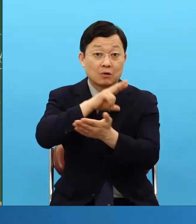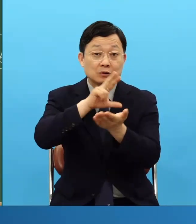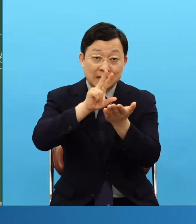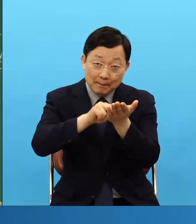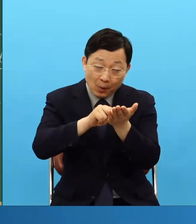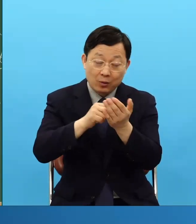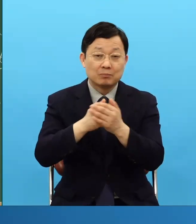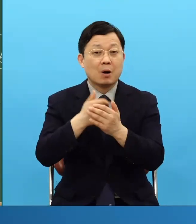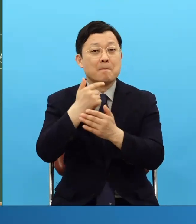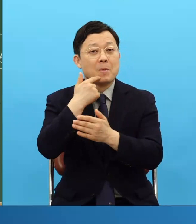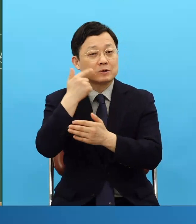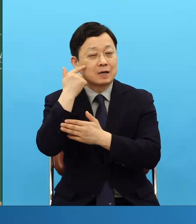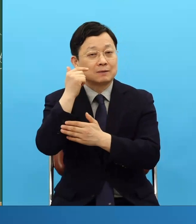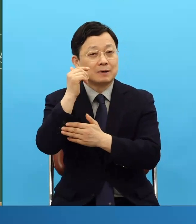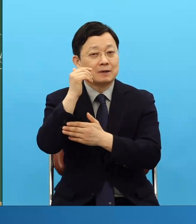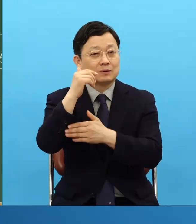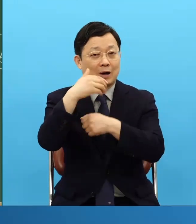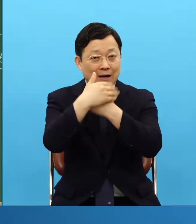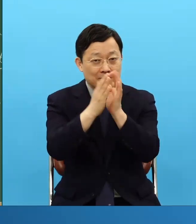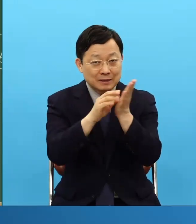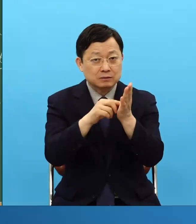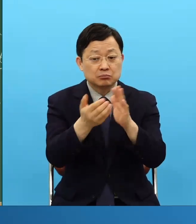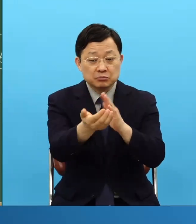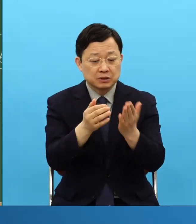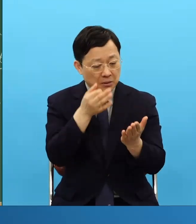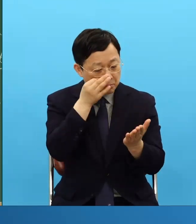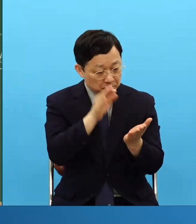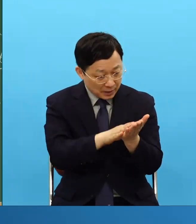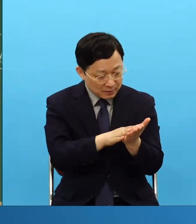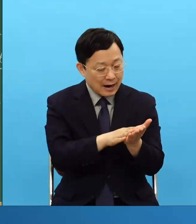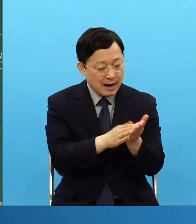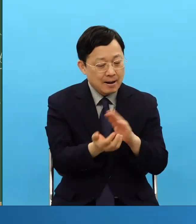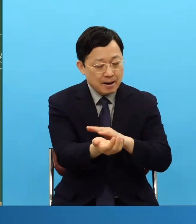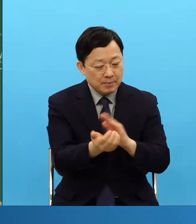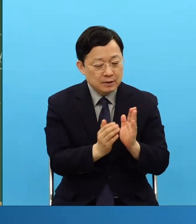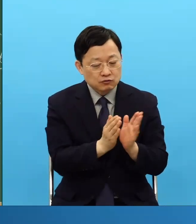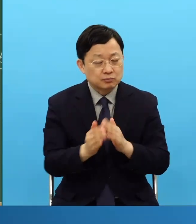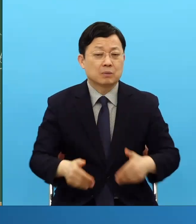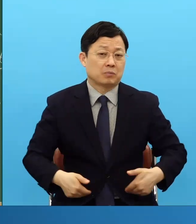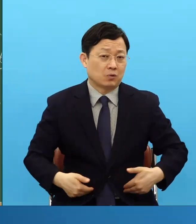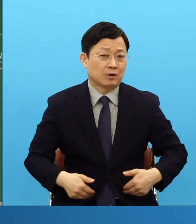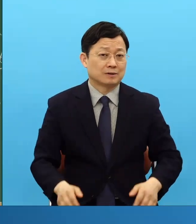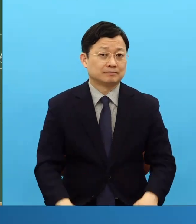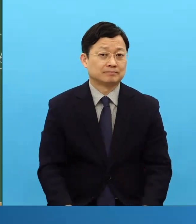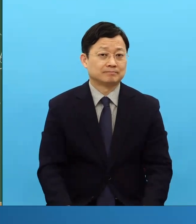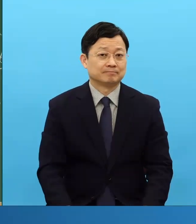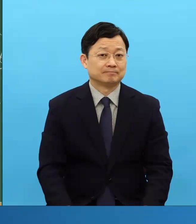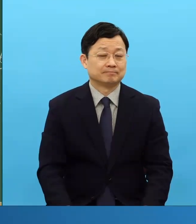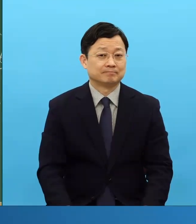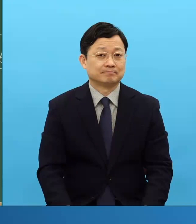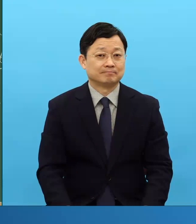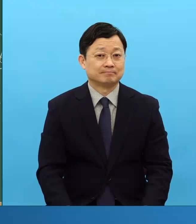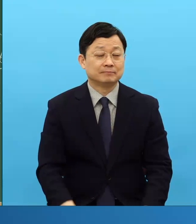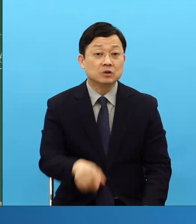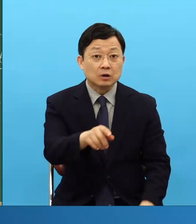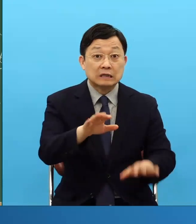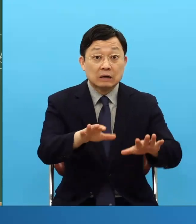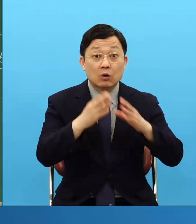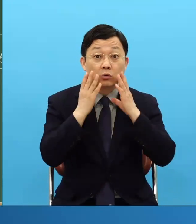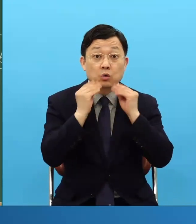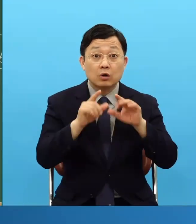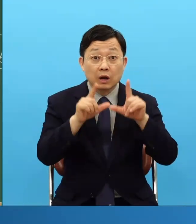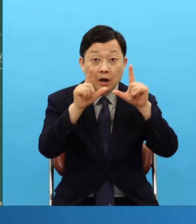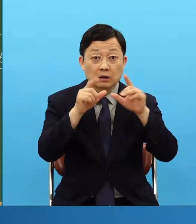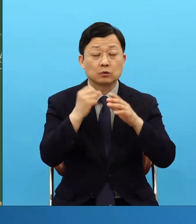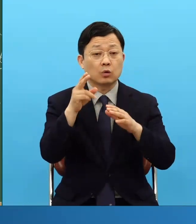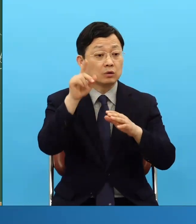pastor's sermon and what the scripture passage is for tomorrow. 알 수 없다 손 치더라도 많은 준비해서 여러분들이 주일날 교회 조금 일찍만